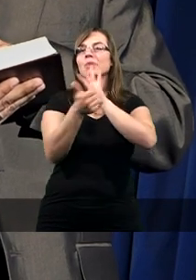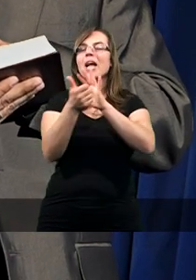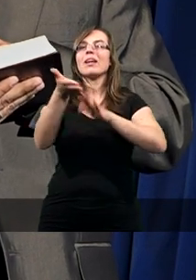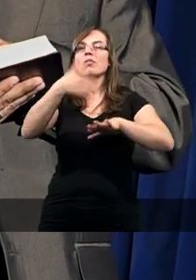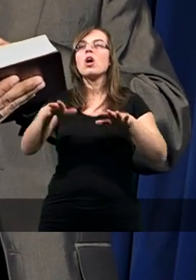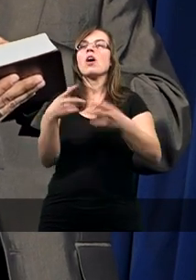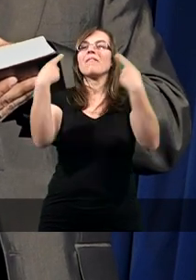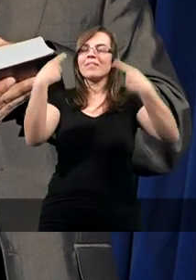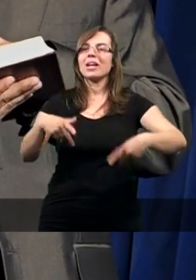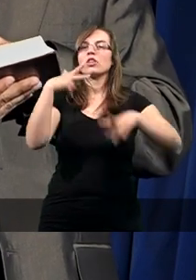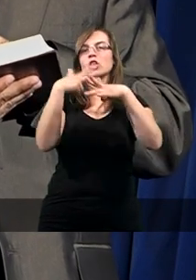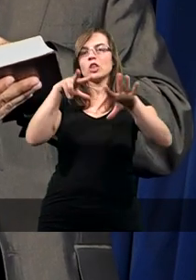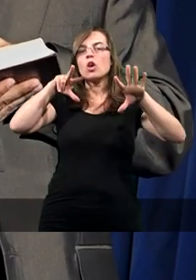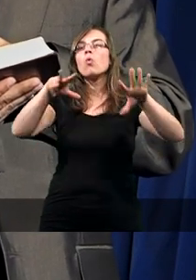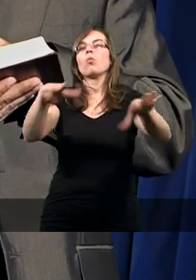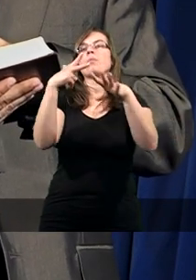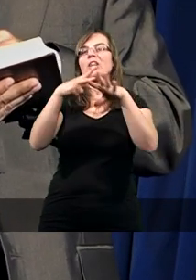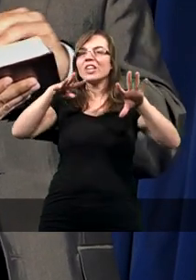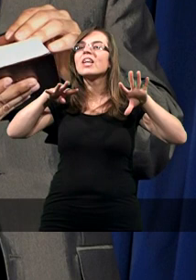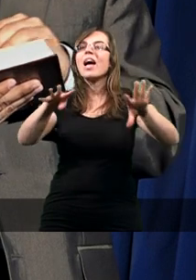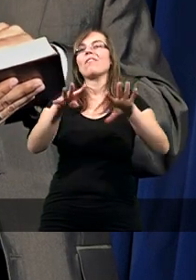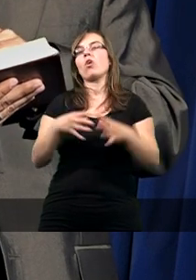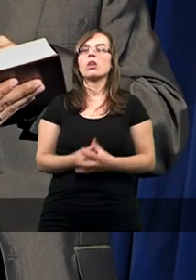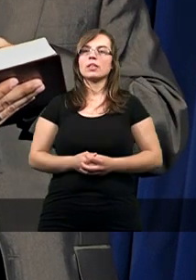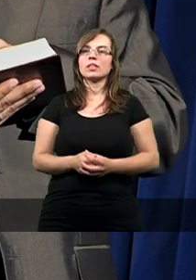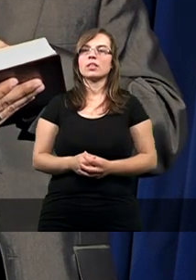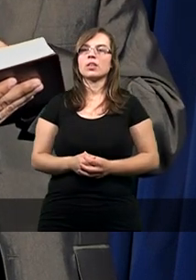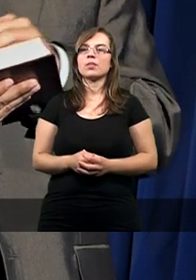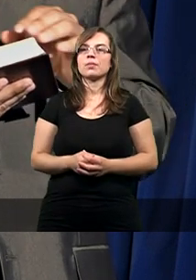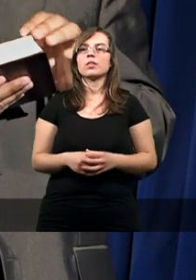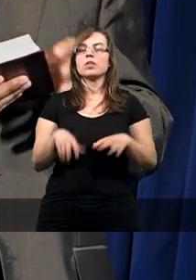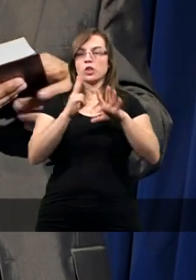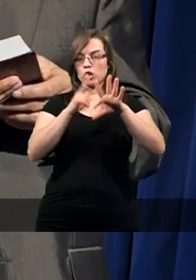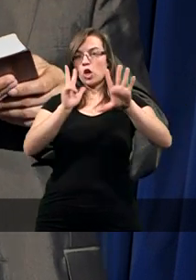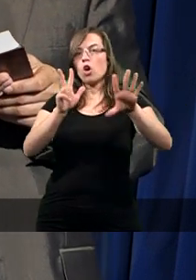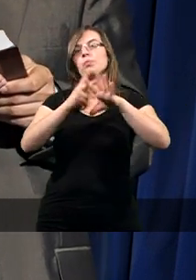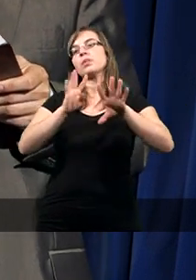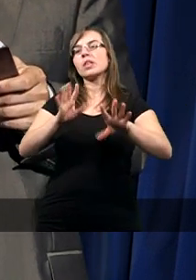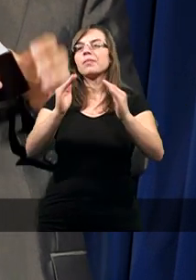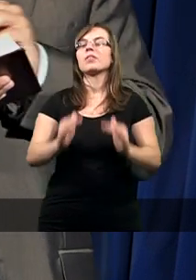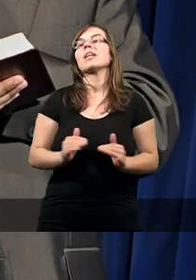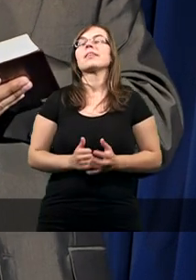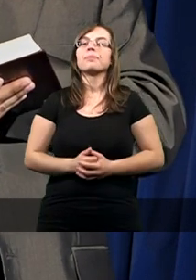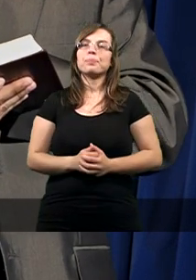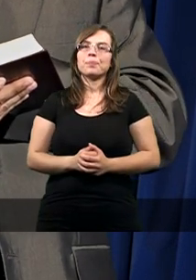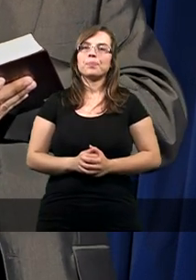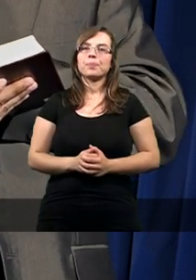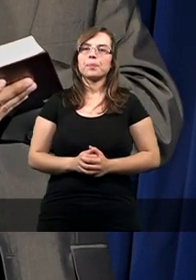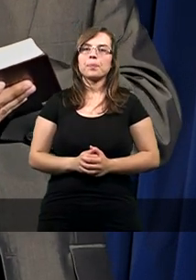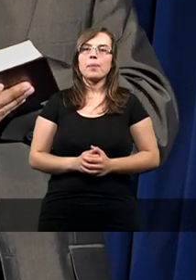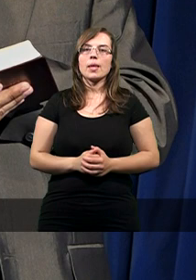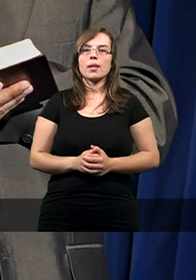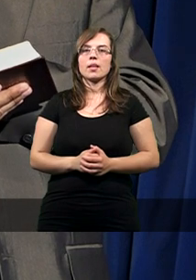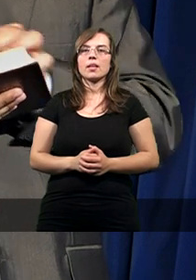10 rozdziale i wiersz 38 i 39. 10:38. It came to pass now, as the